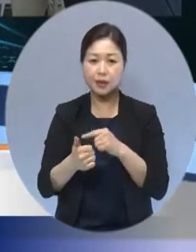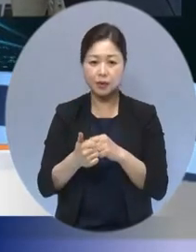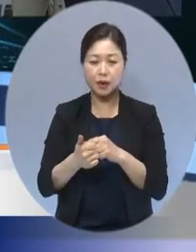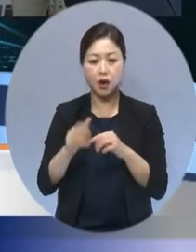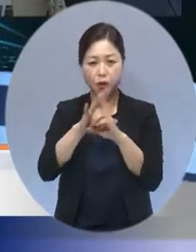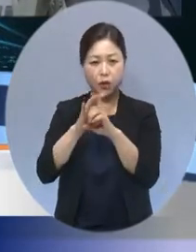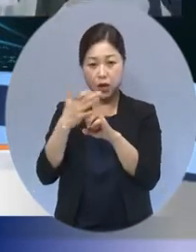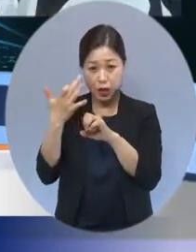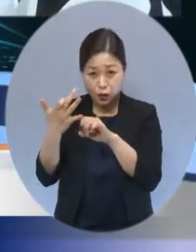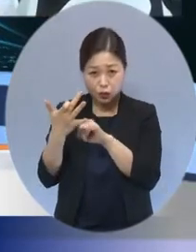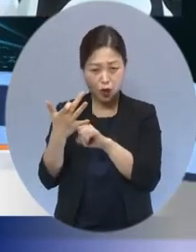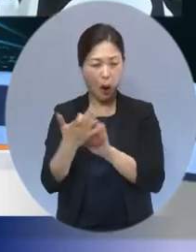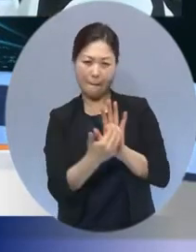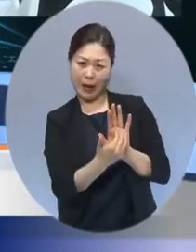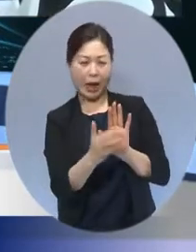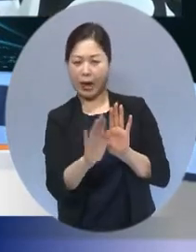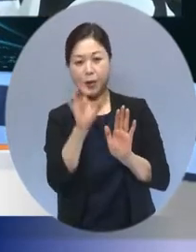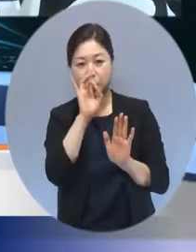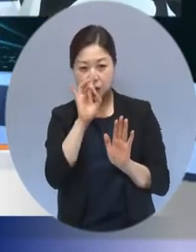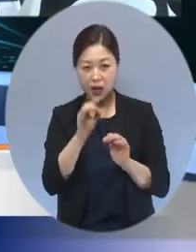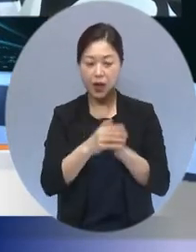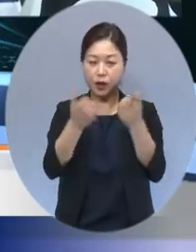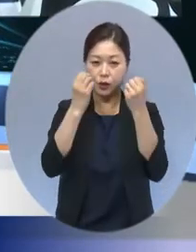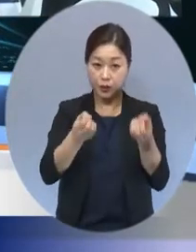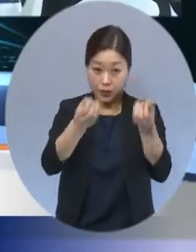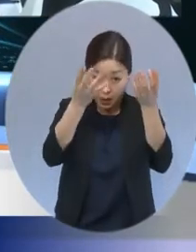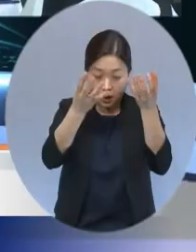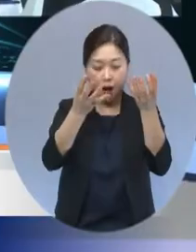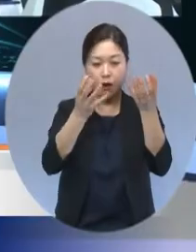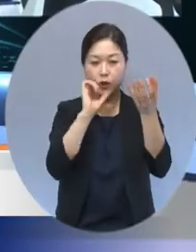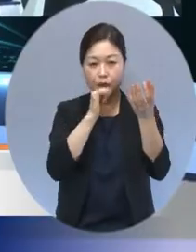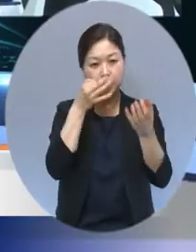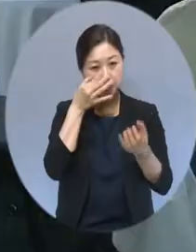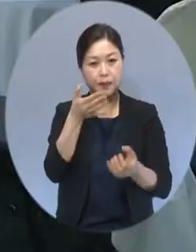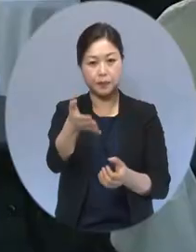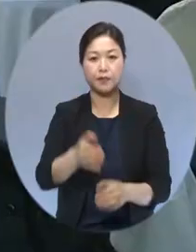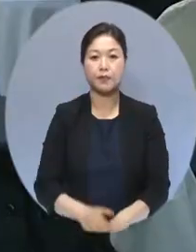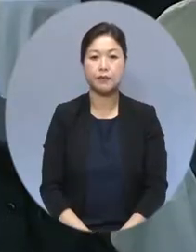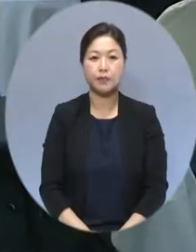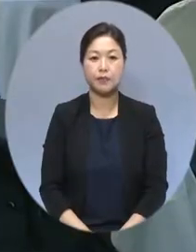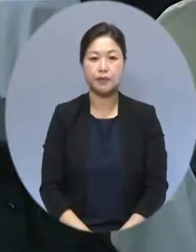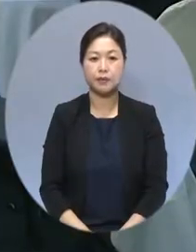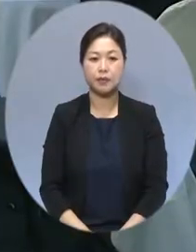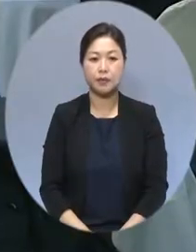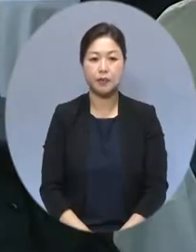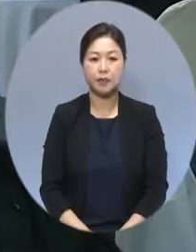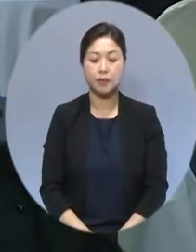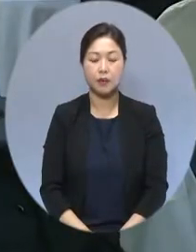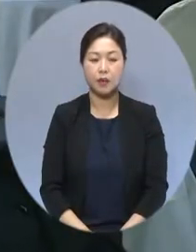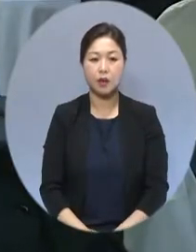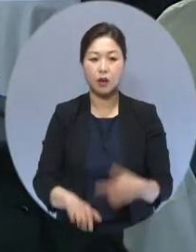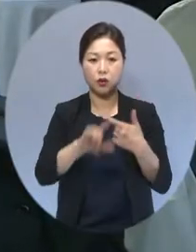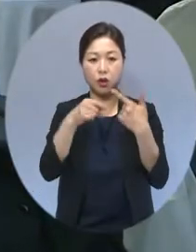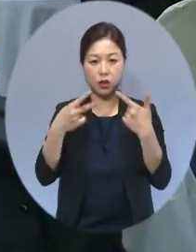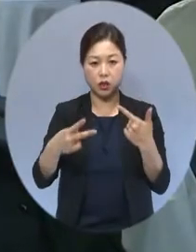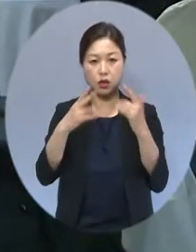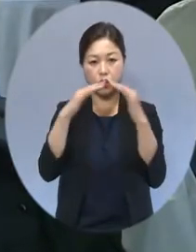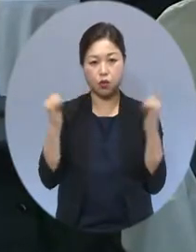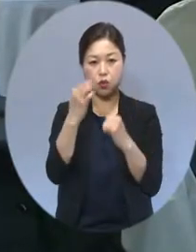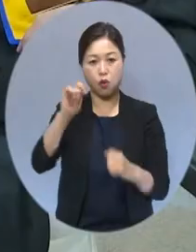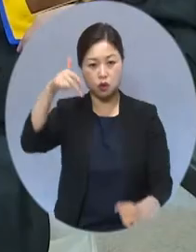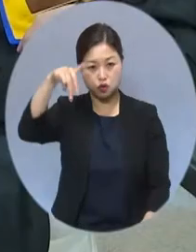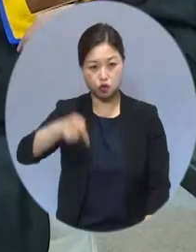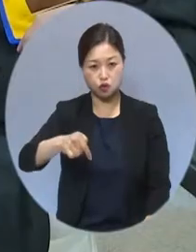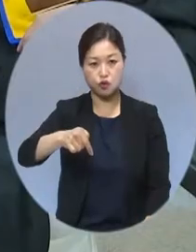못했습니다. 이들의 졸업식 현장에 최정은 기자가 다녀왔습니다. 지난 2일 전북 완주군 성인문의